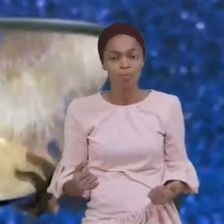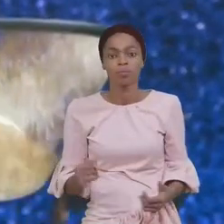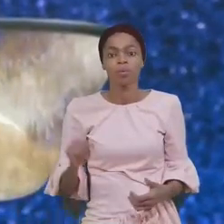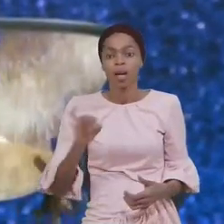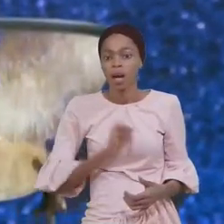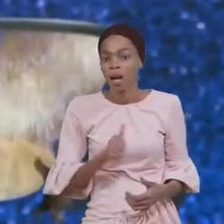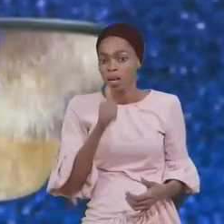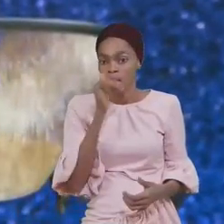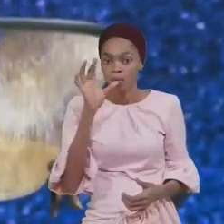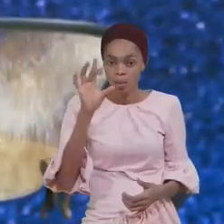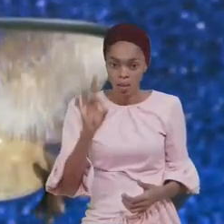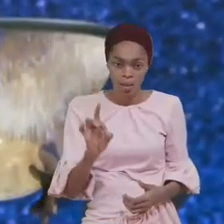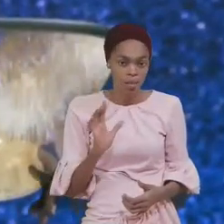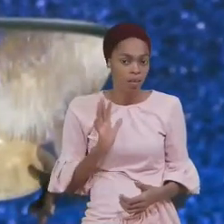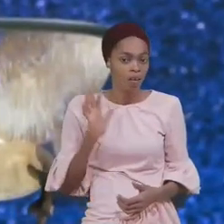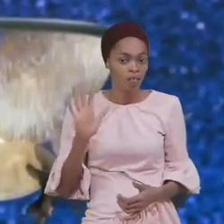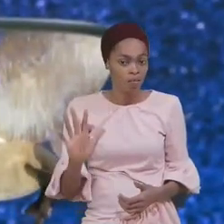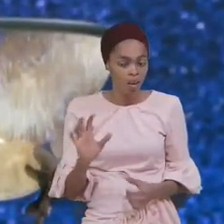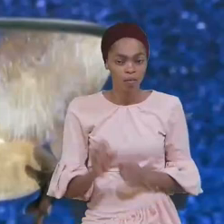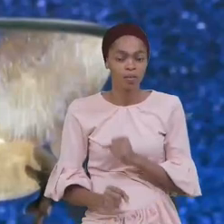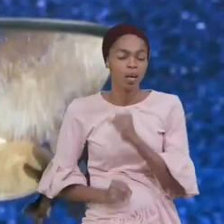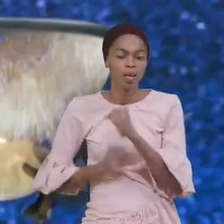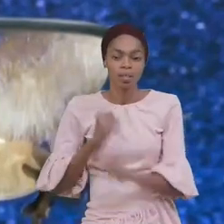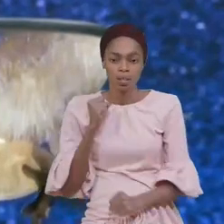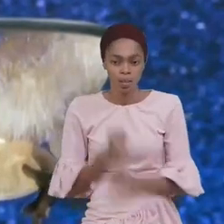de 85 ans.